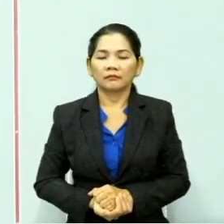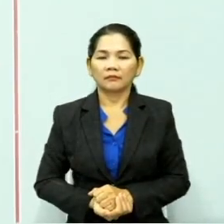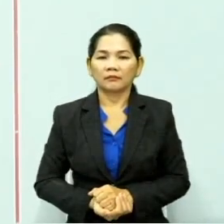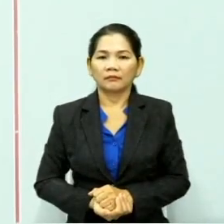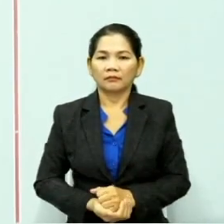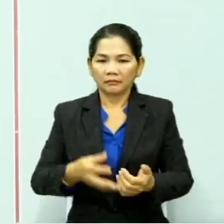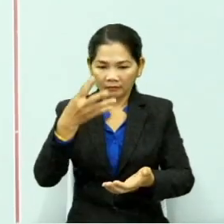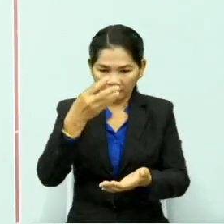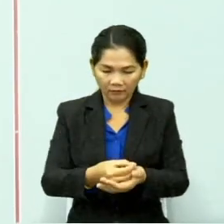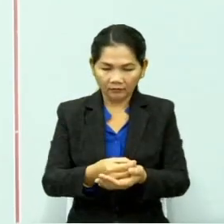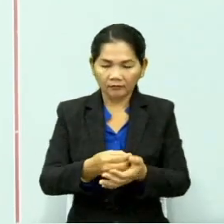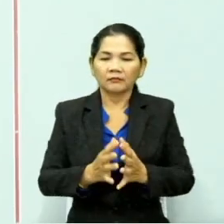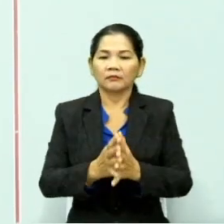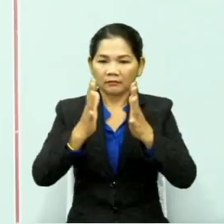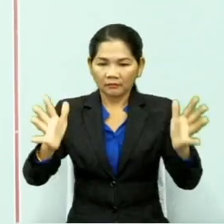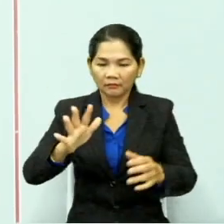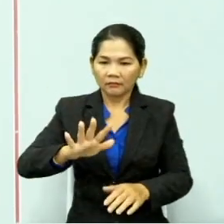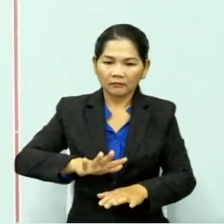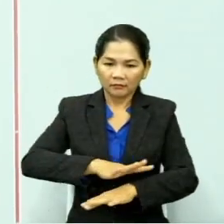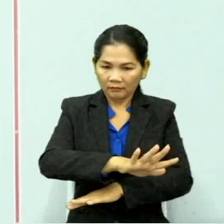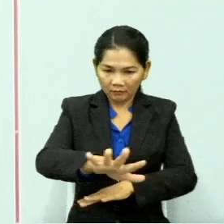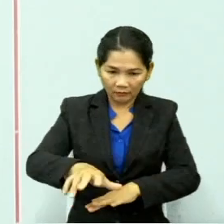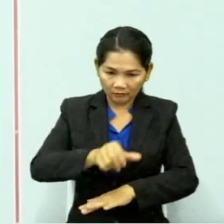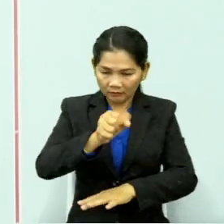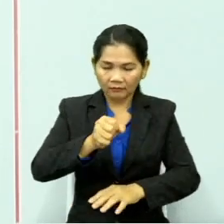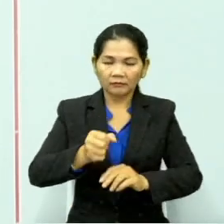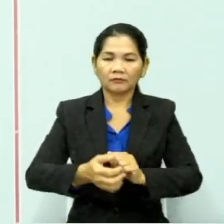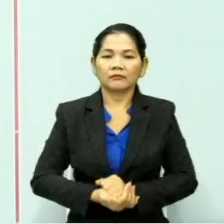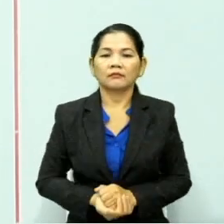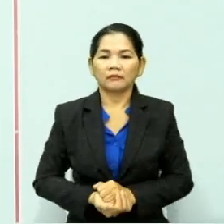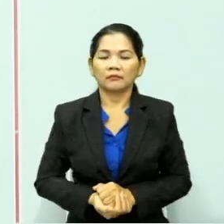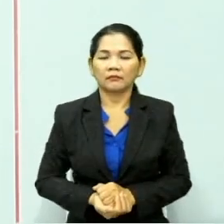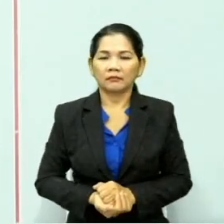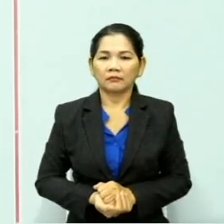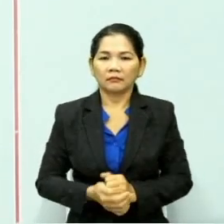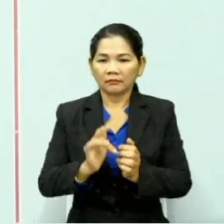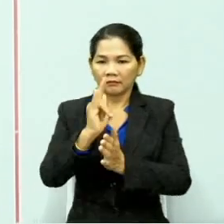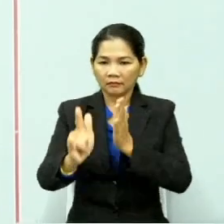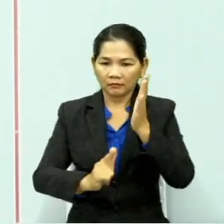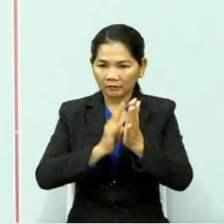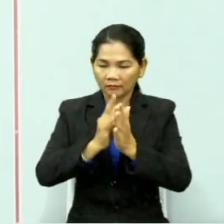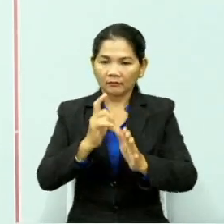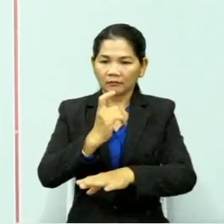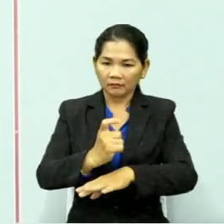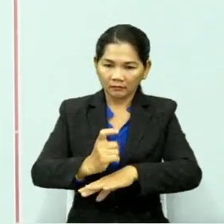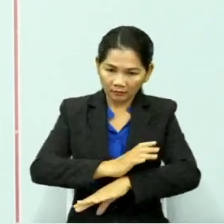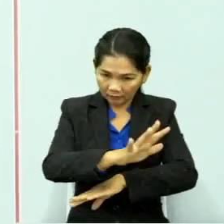chia sòm bát khmai pro chia khem ra